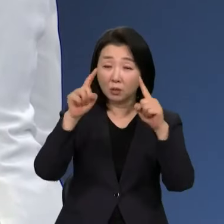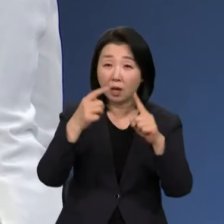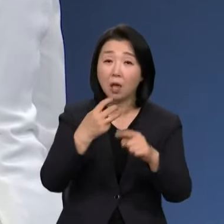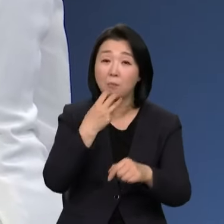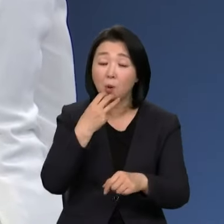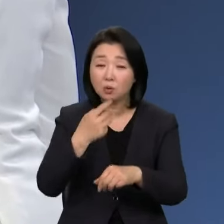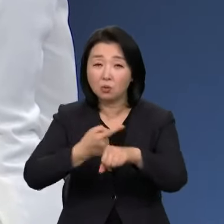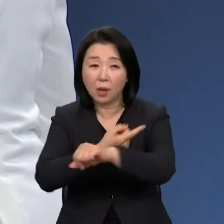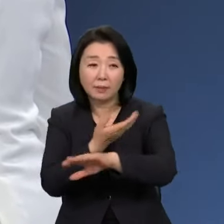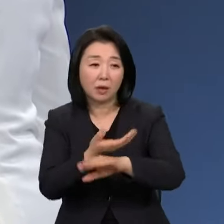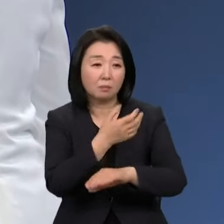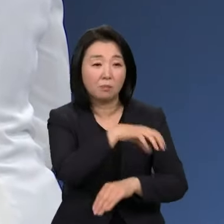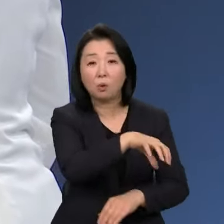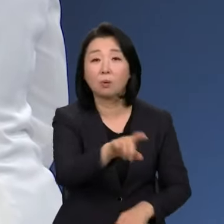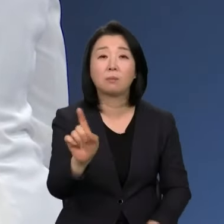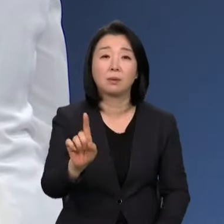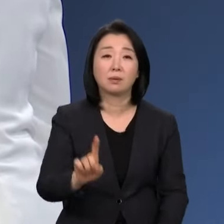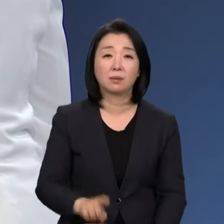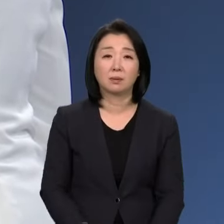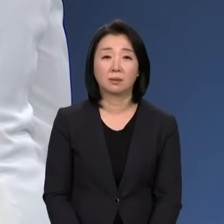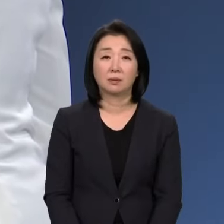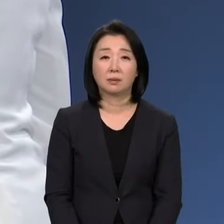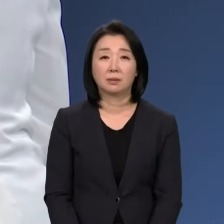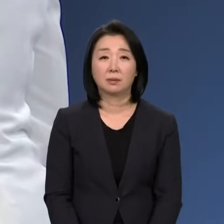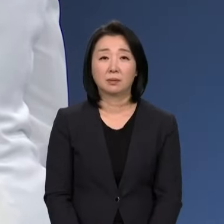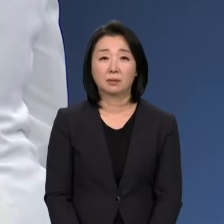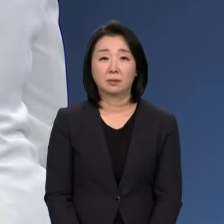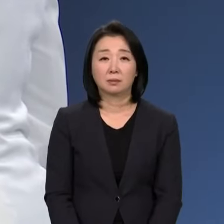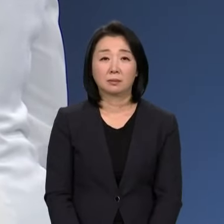다른 병원들도 비슷한 움직임을 보이고 있습니까?